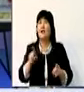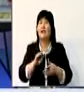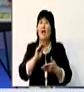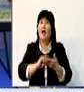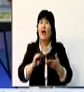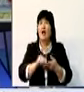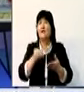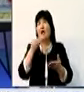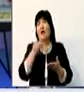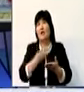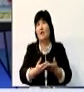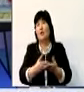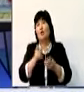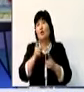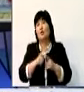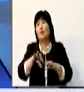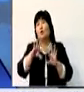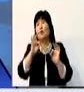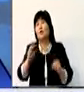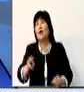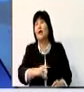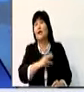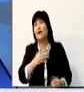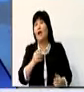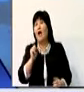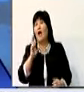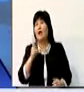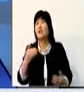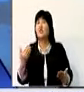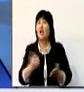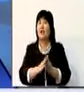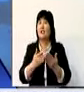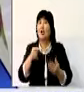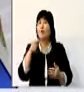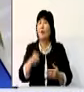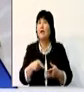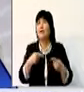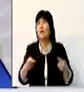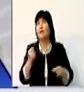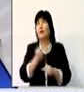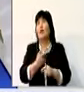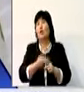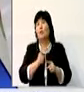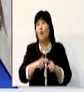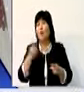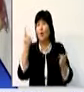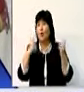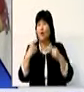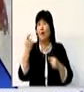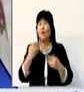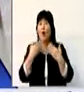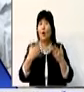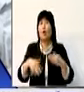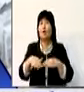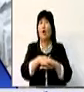тербеп киелі сөз өнерімен өміріне рухани деңгей кеткен ақынның жаңа жинағы мың данамен жарық көрді. Ал бұл шығармашылық иесінің оқырман